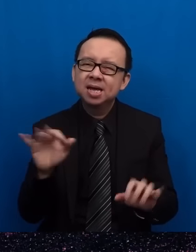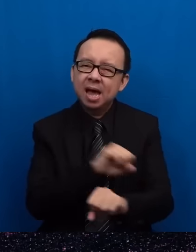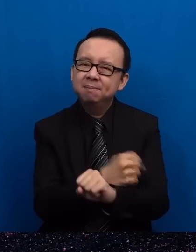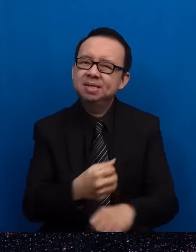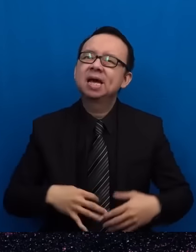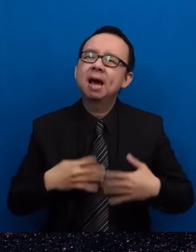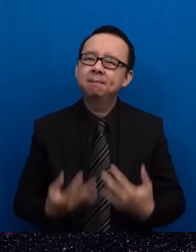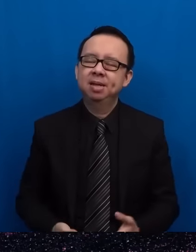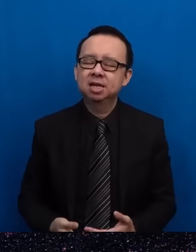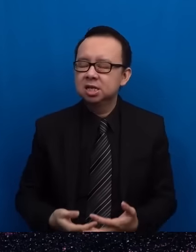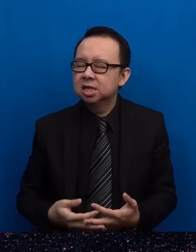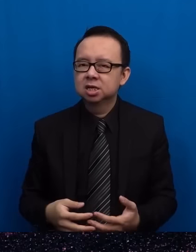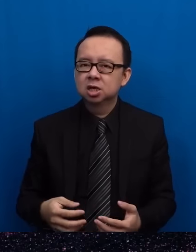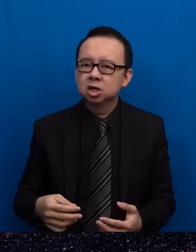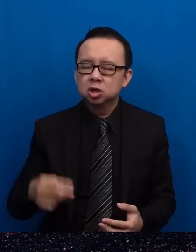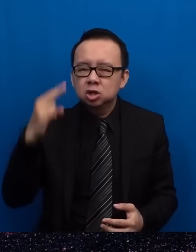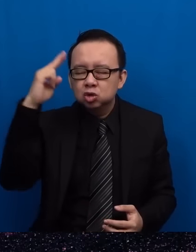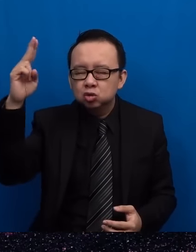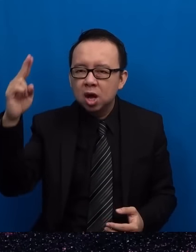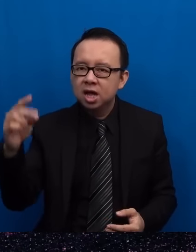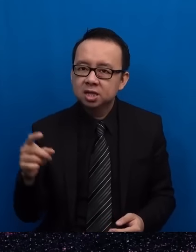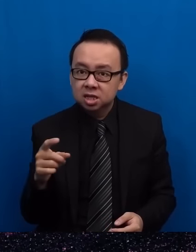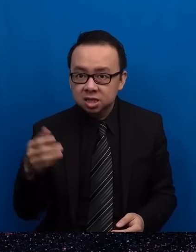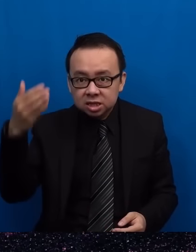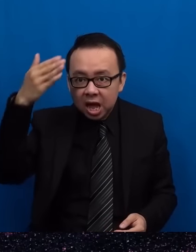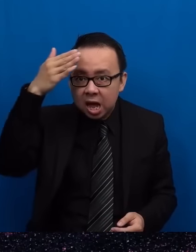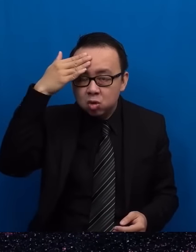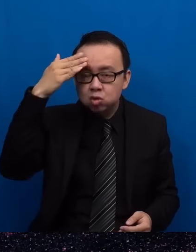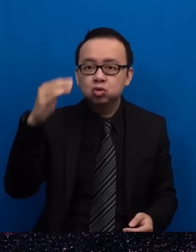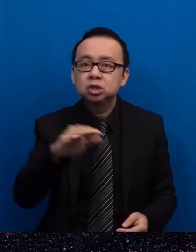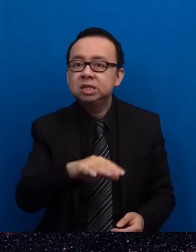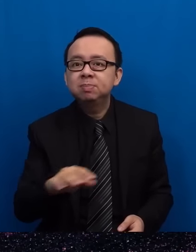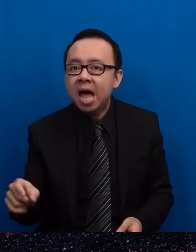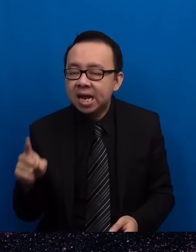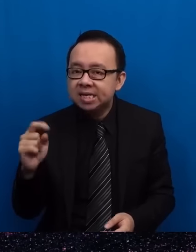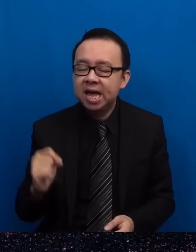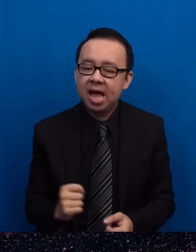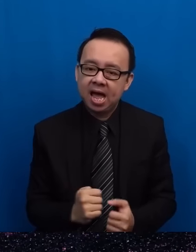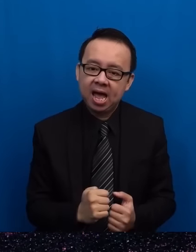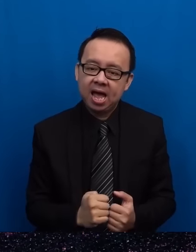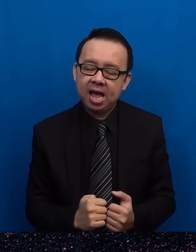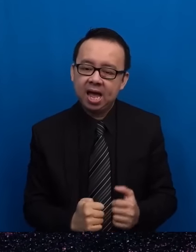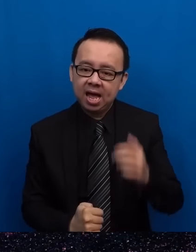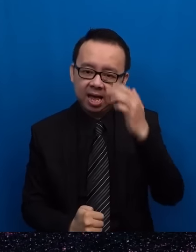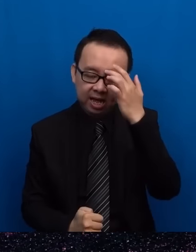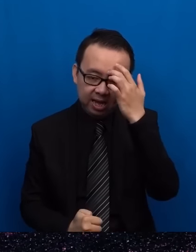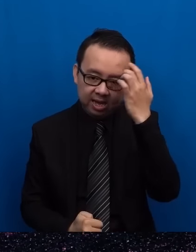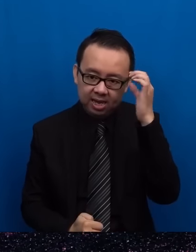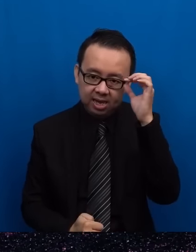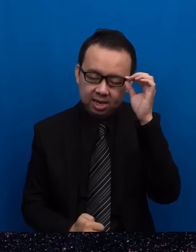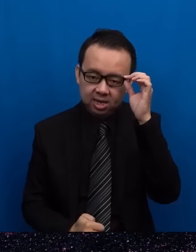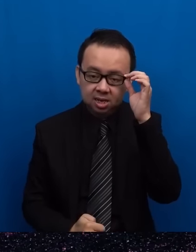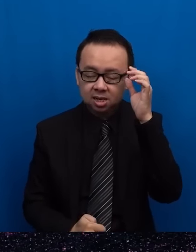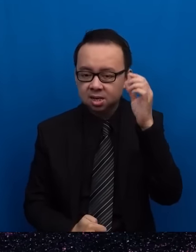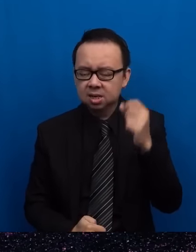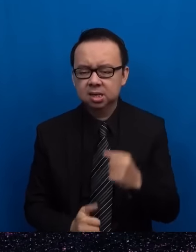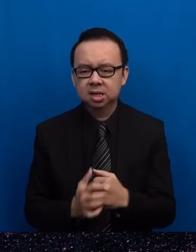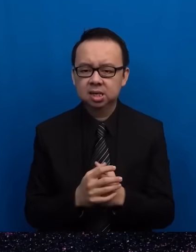dalam ciptaannya, Tuhan sudah kasih tatanan. Manusia harus mengalami ini dulu baru dia akan bisa punya kemampuan jadi orang